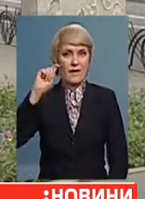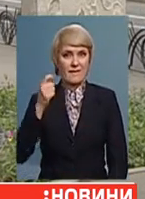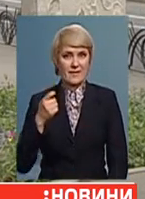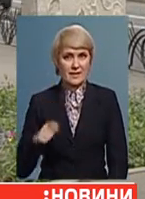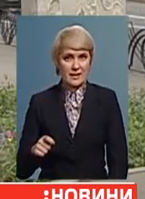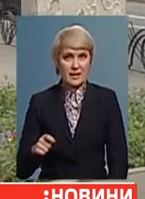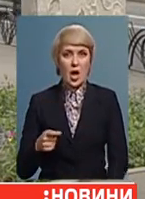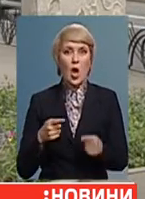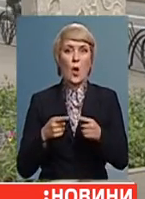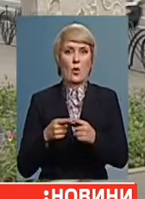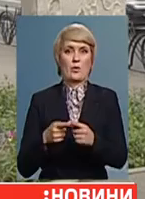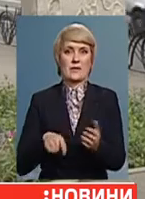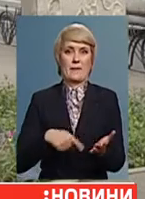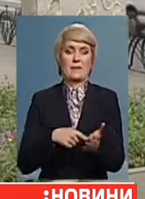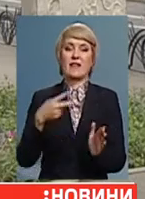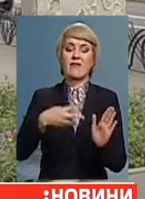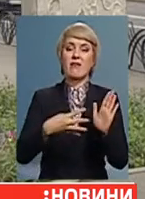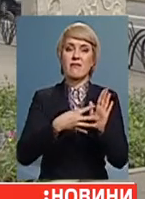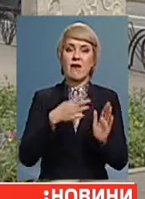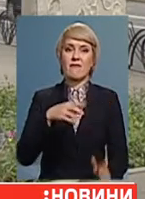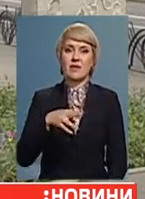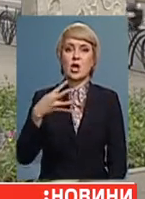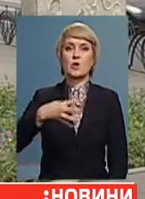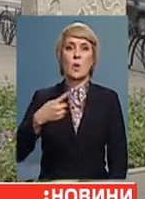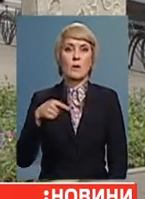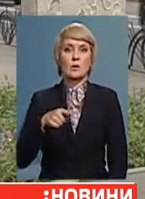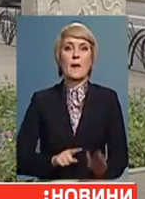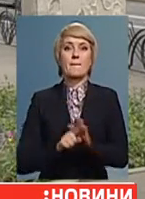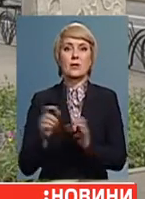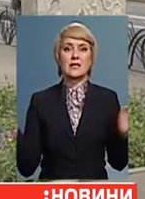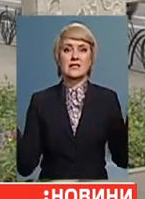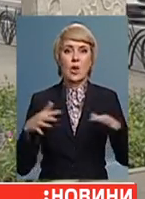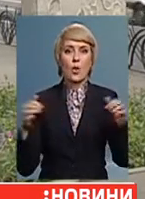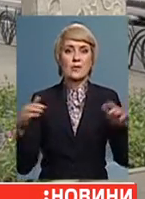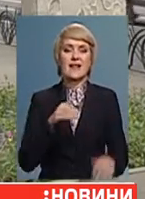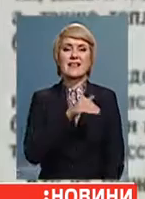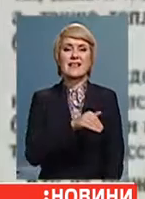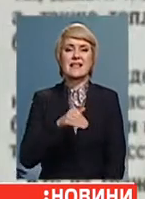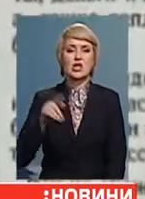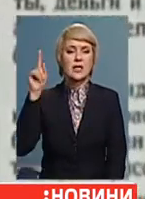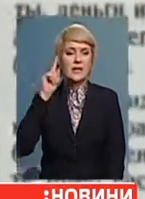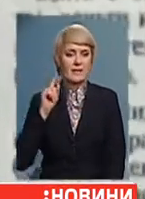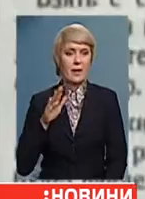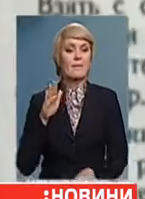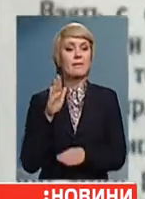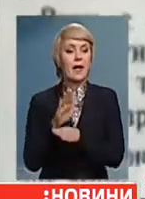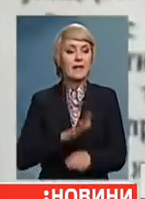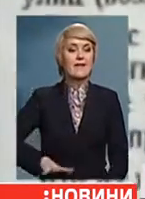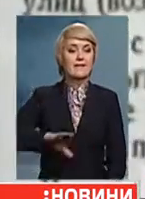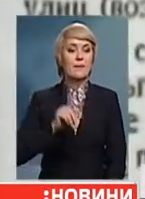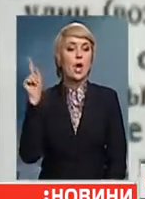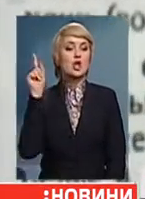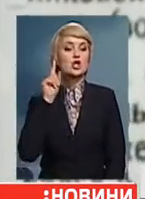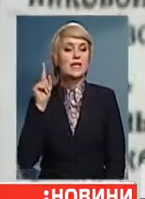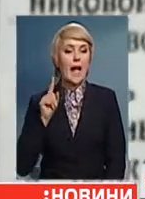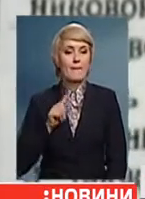міста. 29 вересня 41-го сюди почали сходитися тисячі євреїв. Наказується всім жидам міста